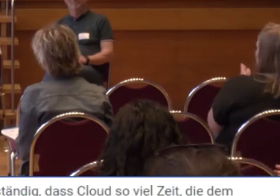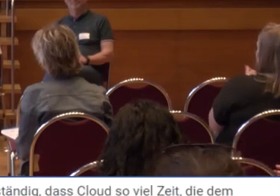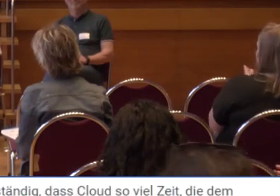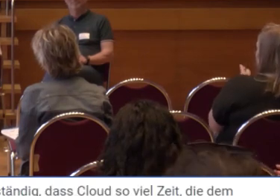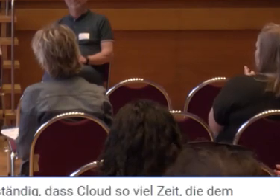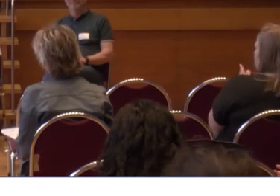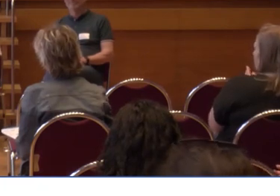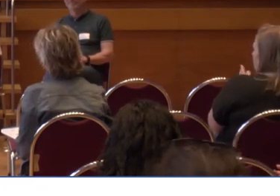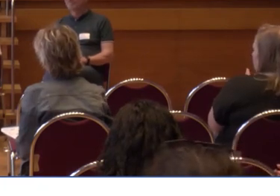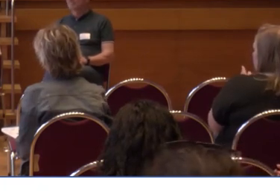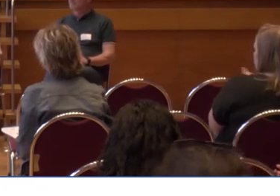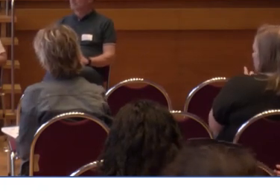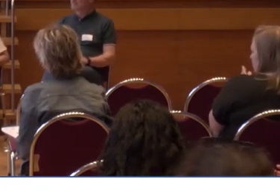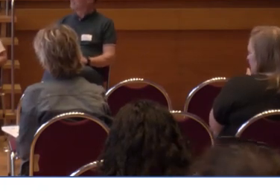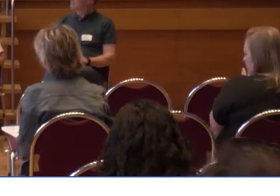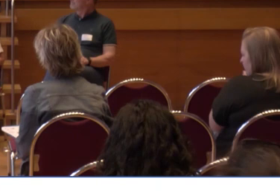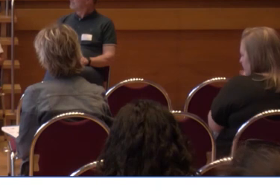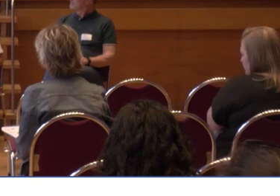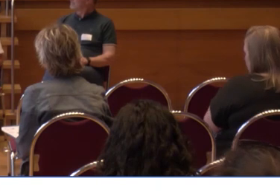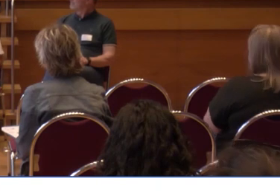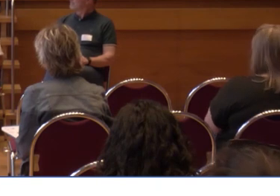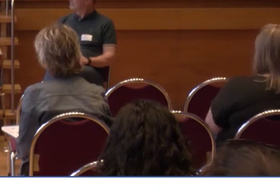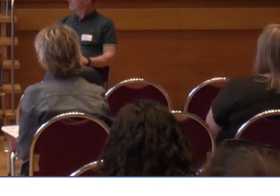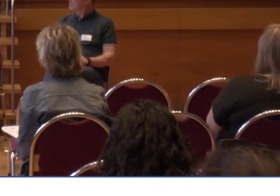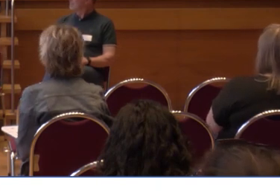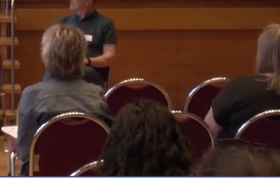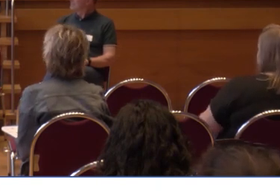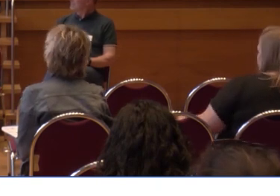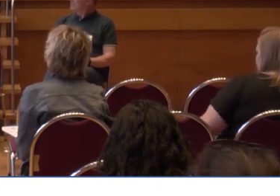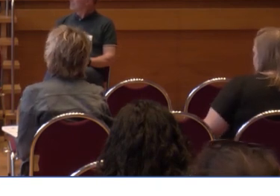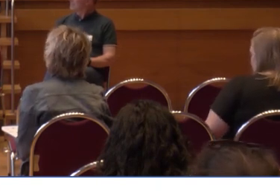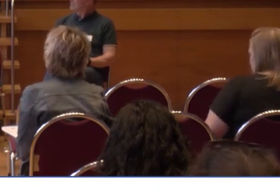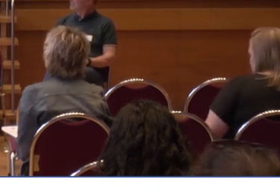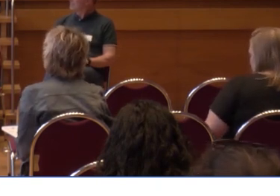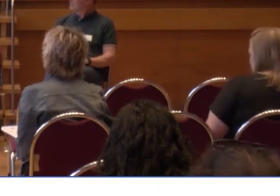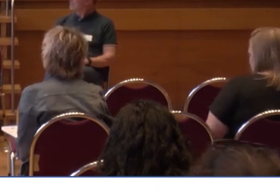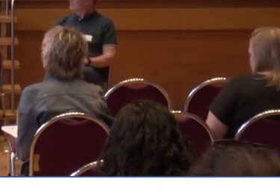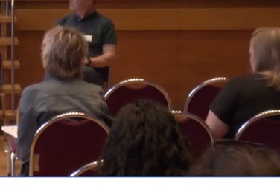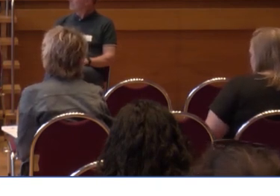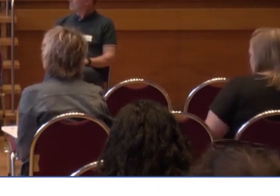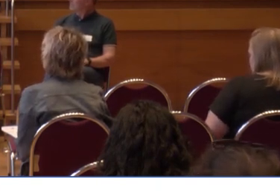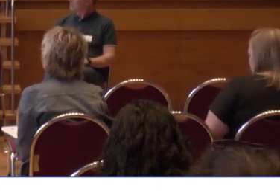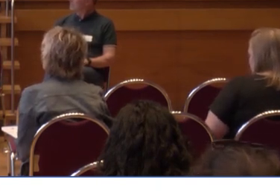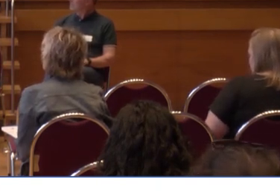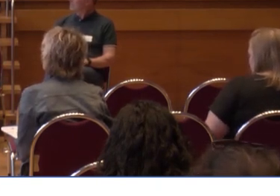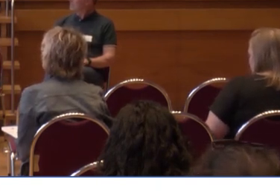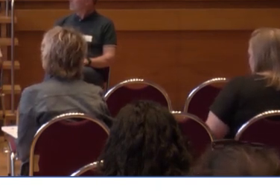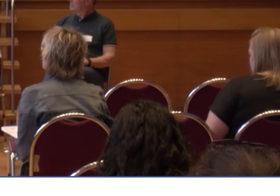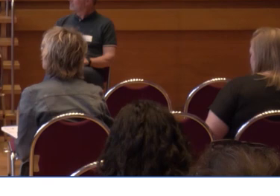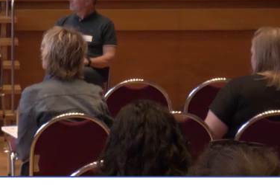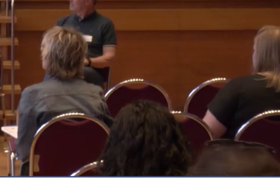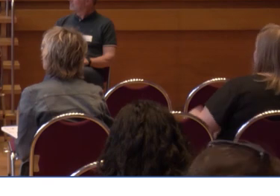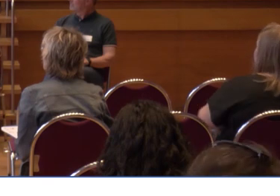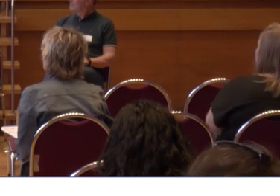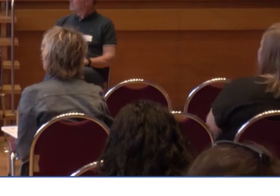genau gerne applause ich wollte gerade sagen das wäre eigentlich das optimale positive Schlusswort wir haben aber noch drei vier